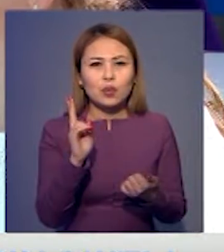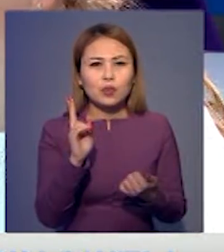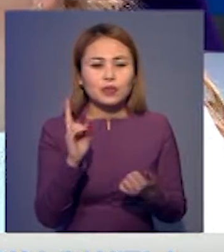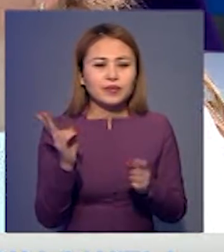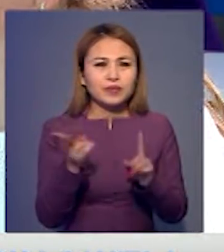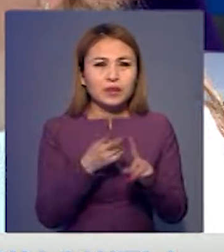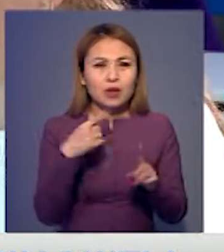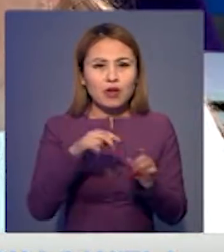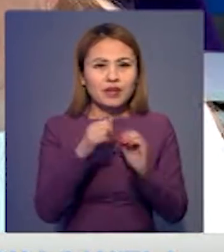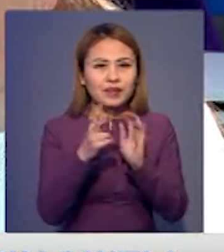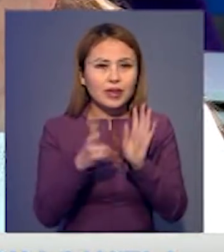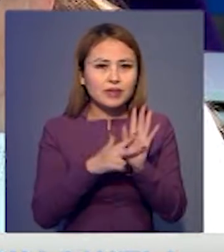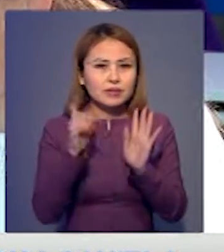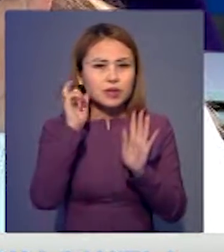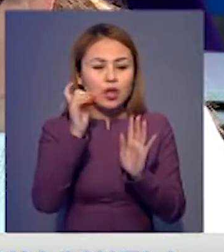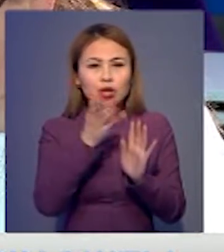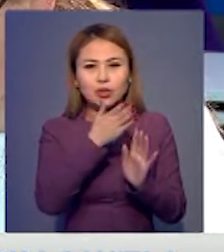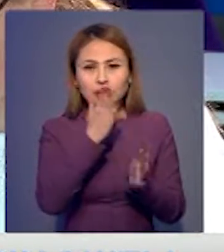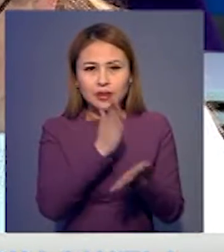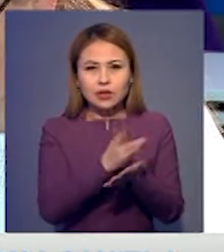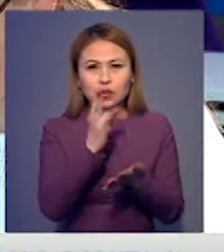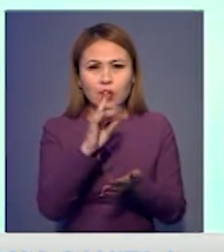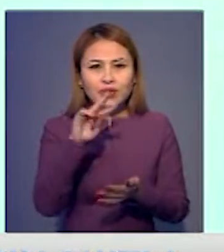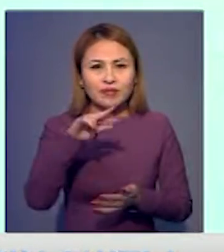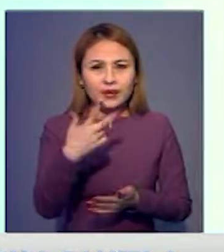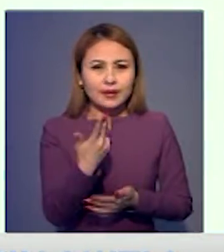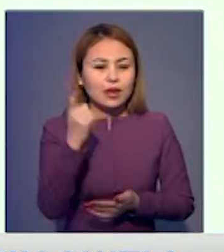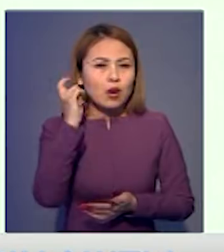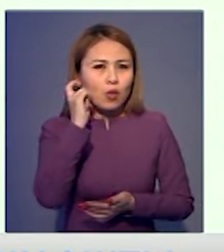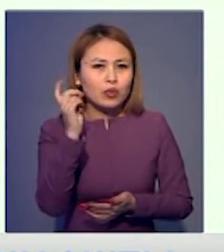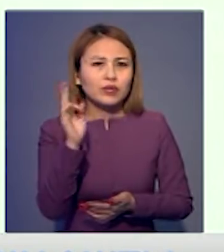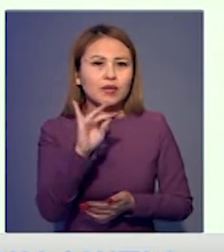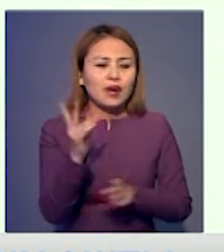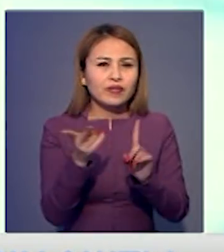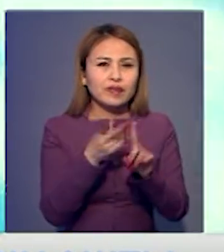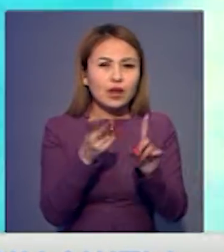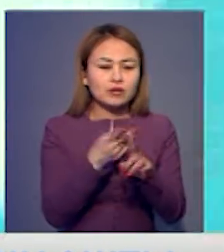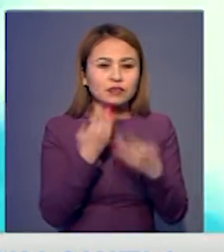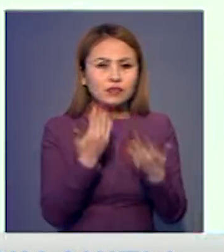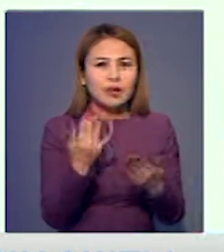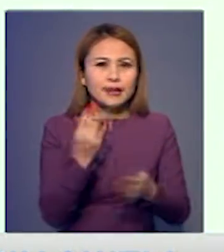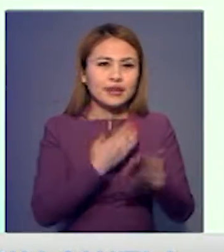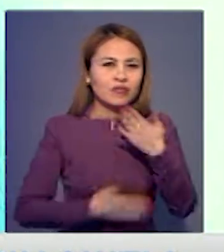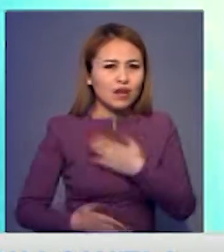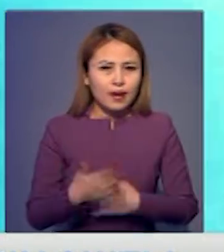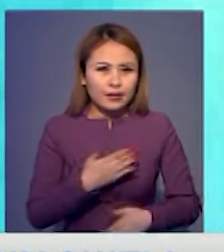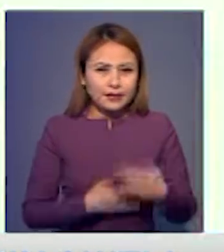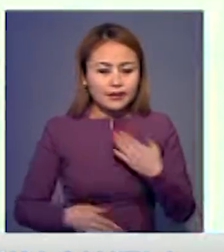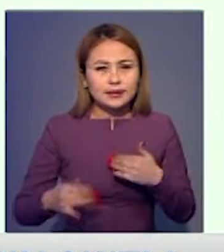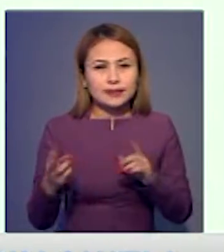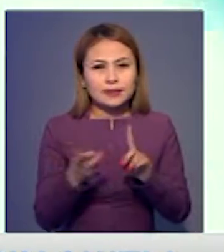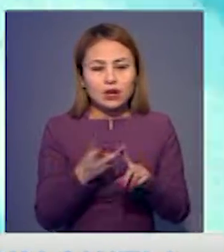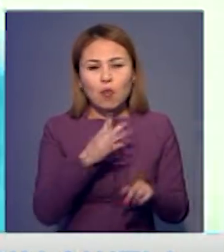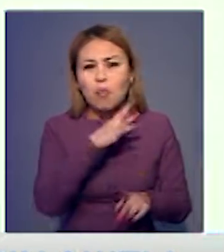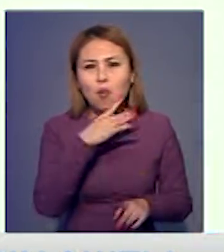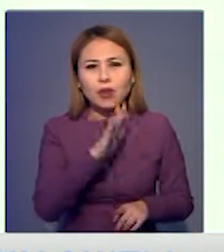оның ішінде кәмелет жасқа толған, бірақ 23 жасқа дейін. Екінші кезектегі санат бұл мүгедектер, үшінші ол көп